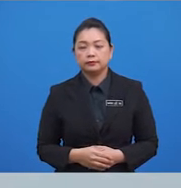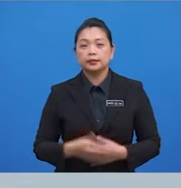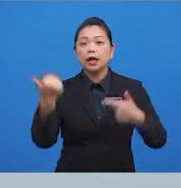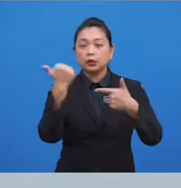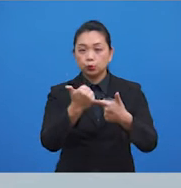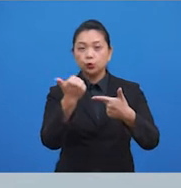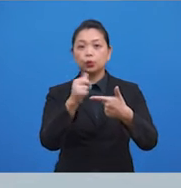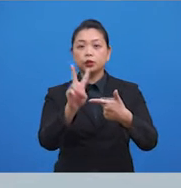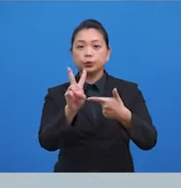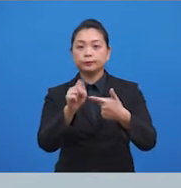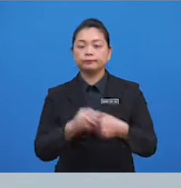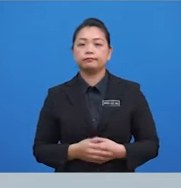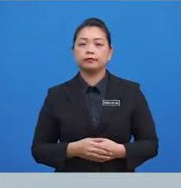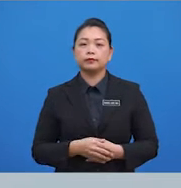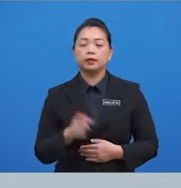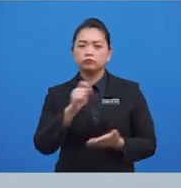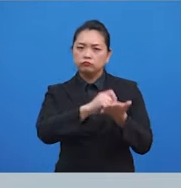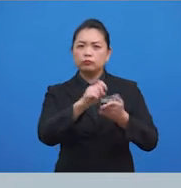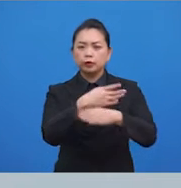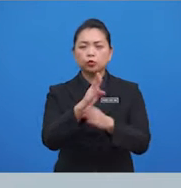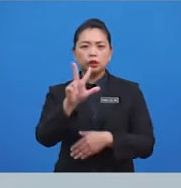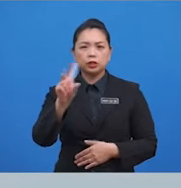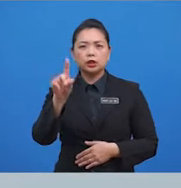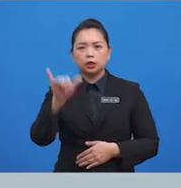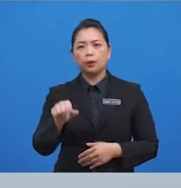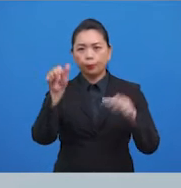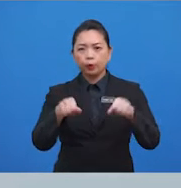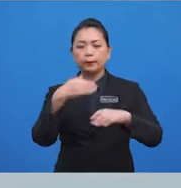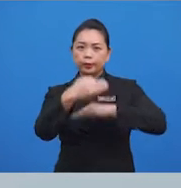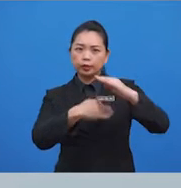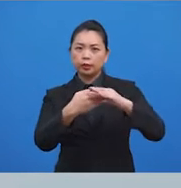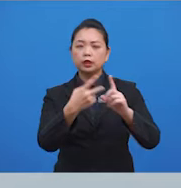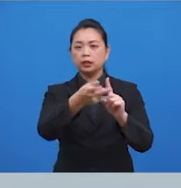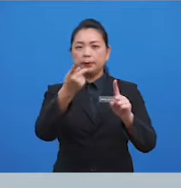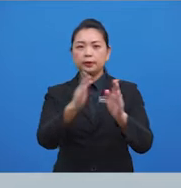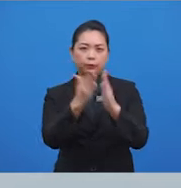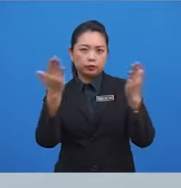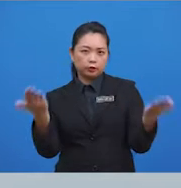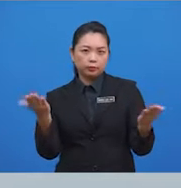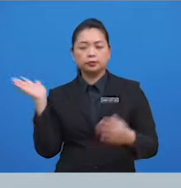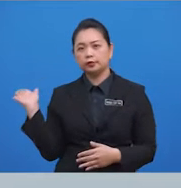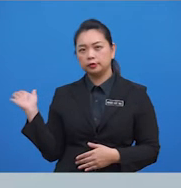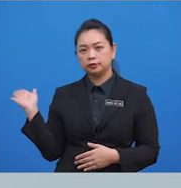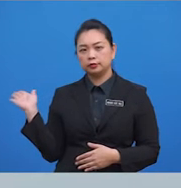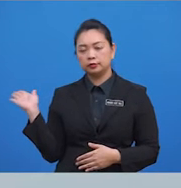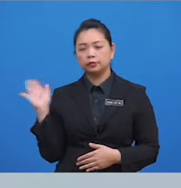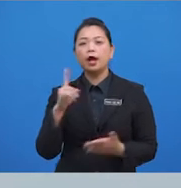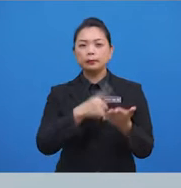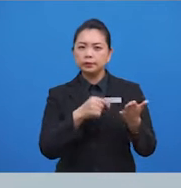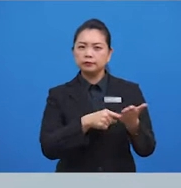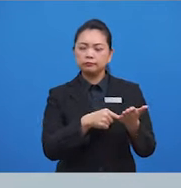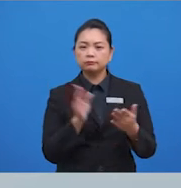Soalan kedua. Nyatakan bentuk tiga dimensi yang boleh dibina dari bentangan berikut.